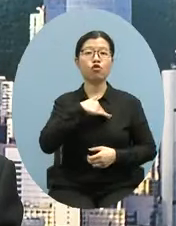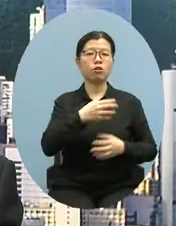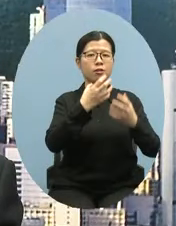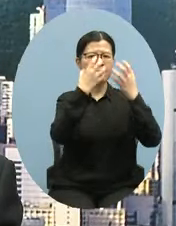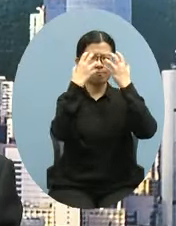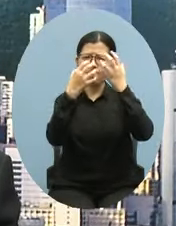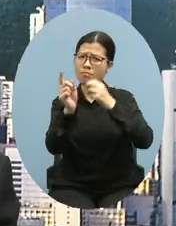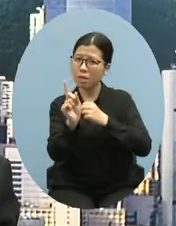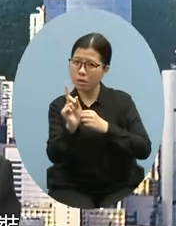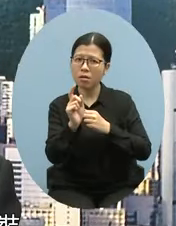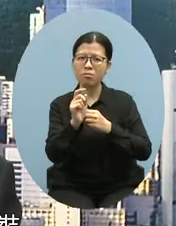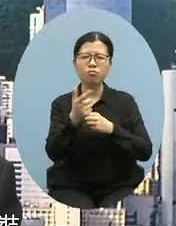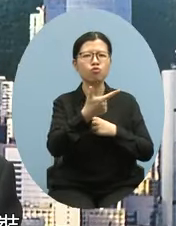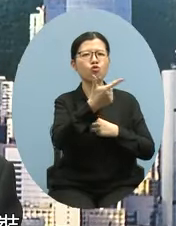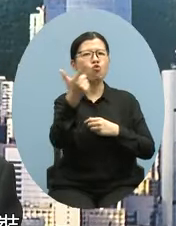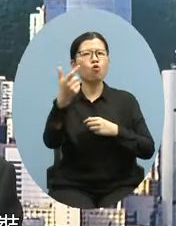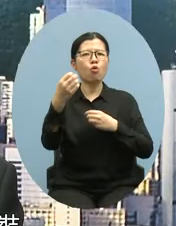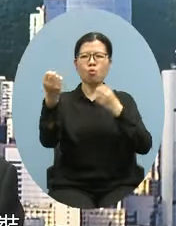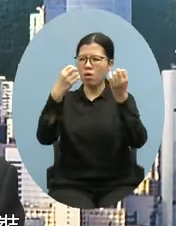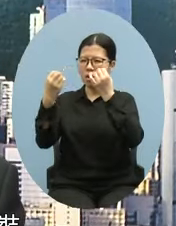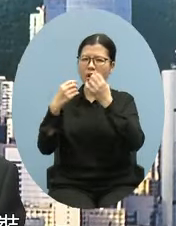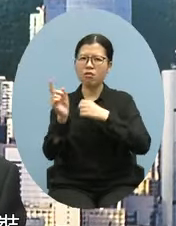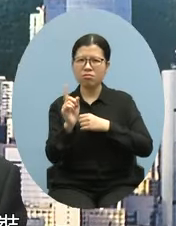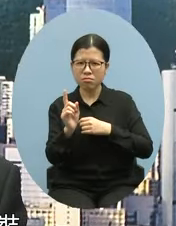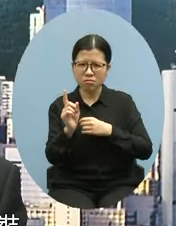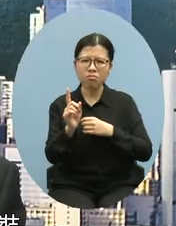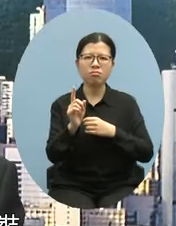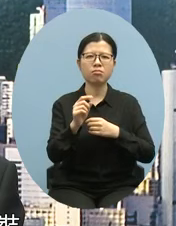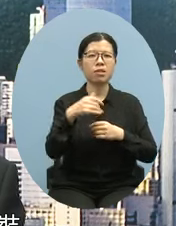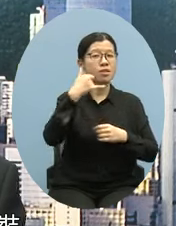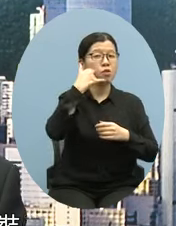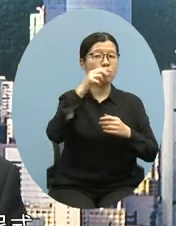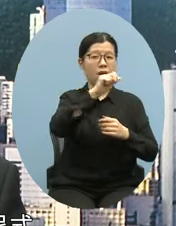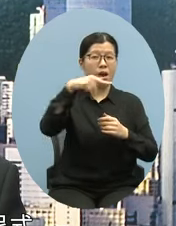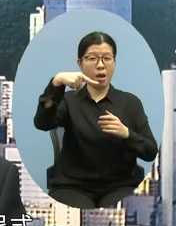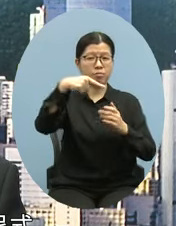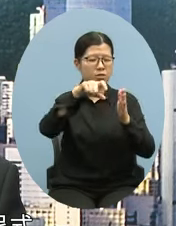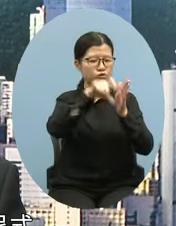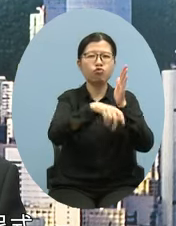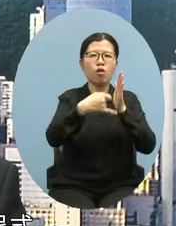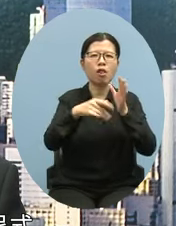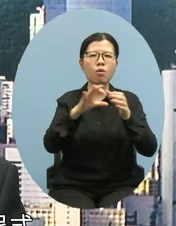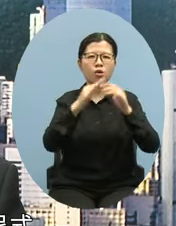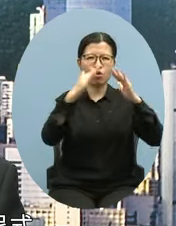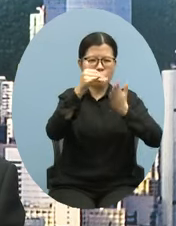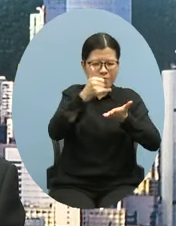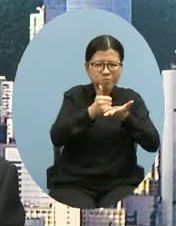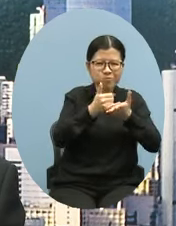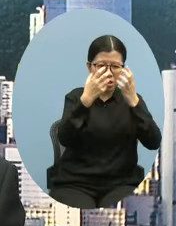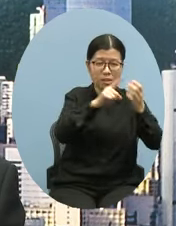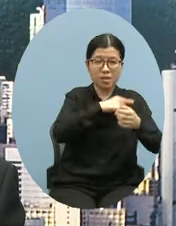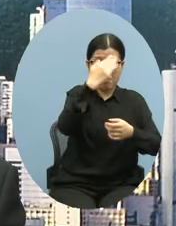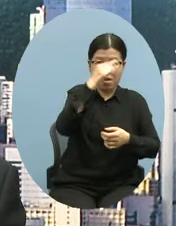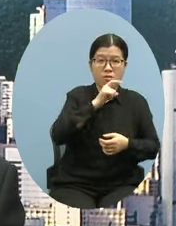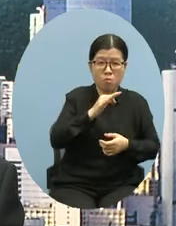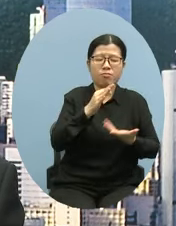我哋亦都注意到啦，好多朋友咧都話，即係裝唔到嗰個嘅疆抗疫個流動應用程式啦。咁所以我哋係已